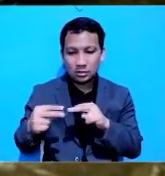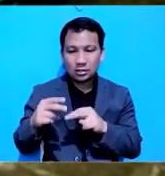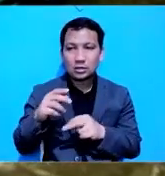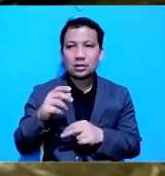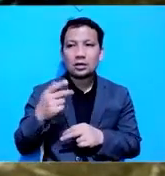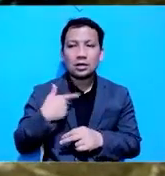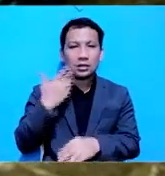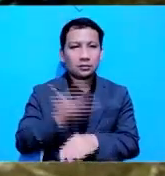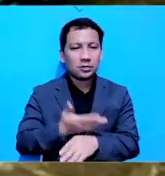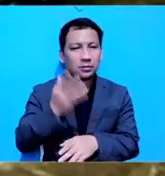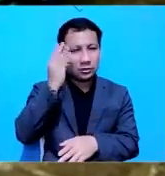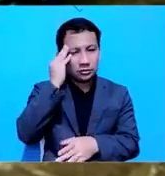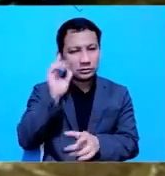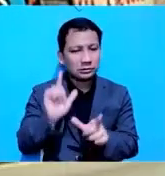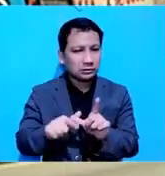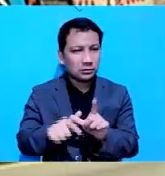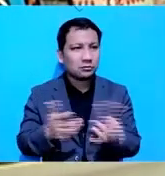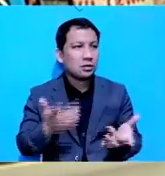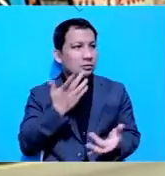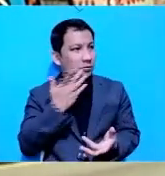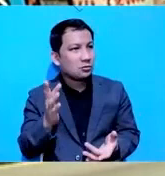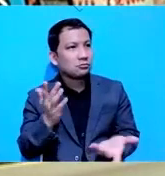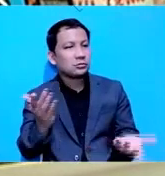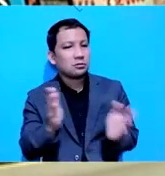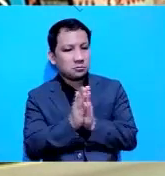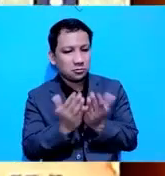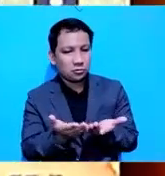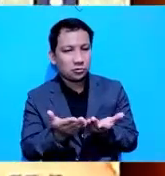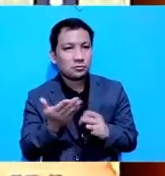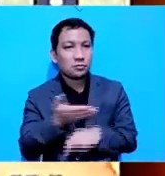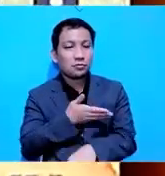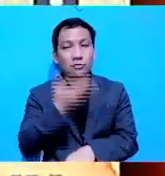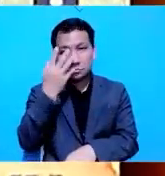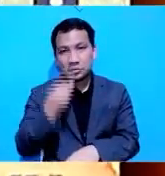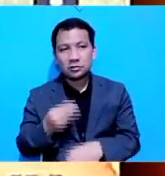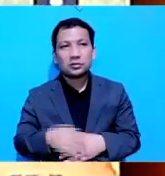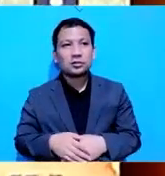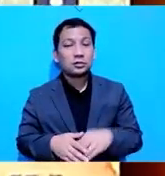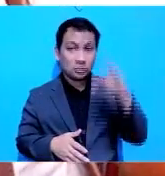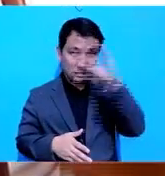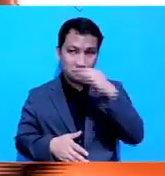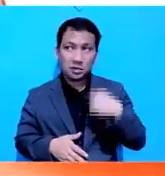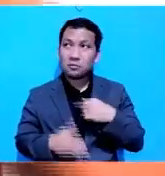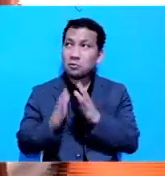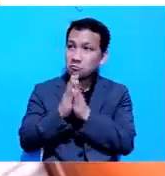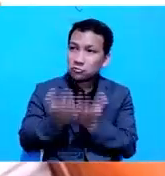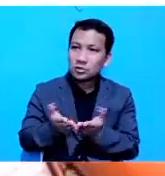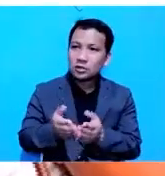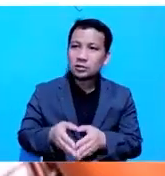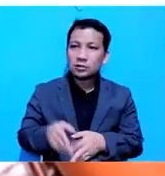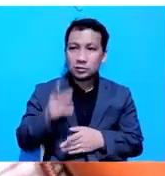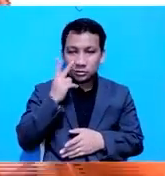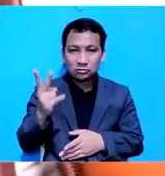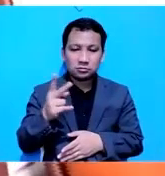learning disability. So, paborito niya ang libro bago matulog. Kaya, naghahanap talaga ako ng libro. Nakita ko per kilo.